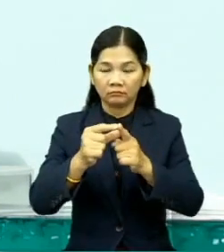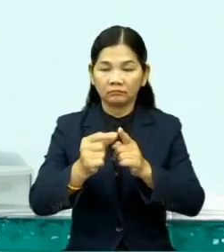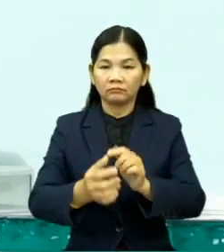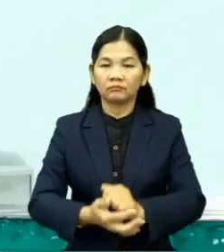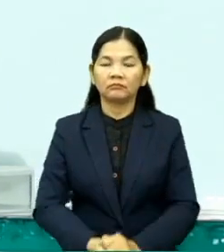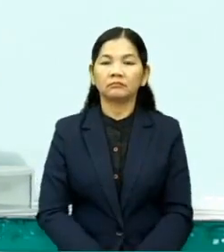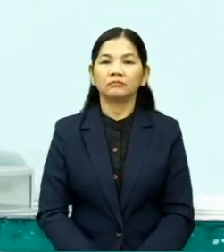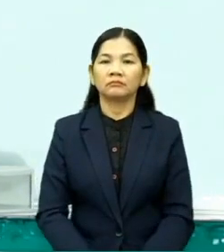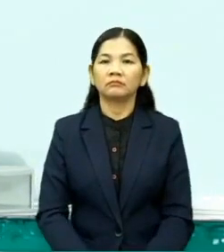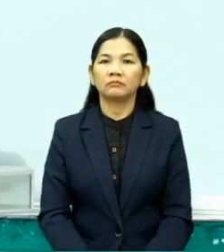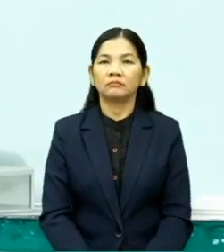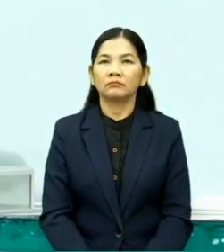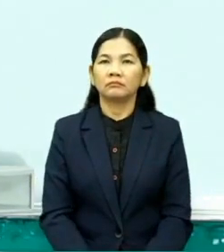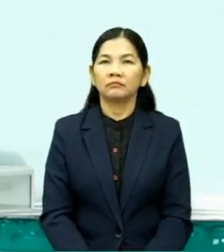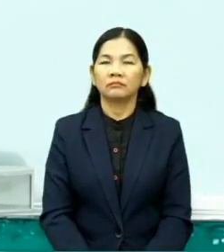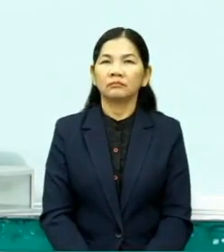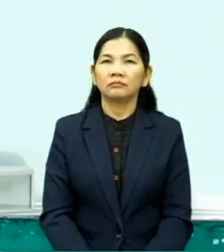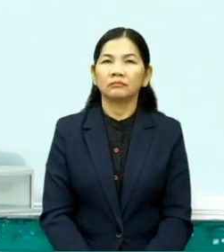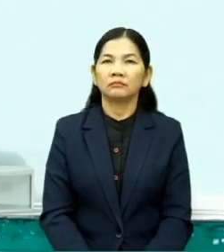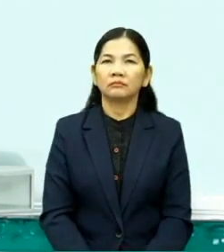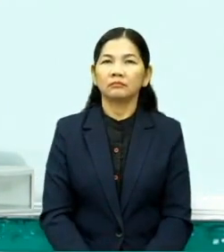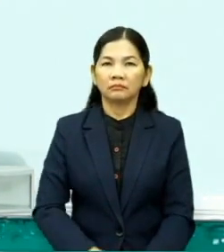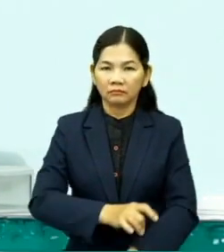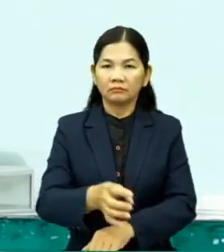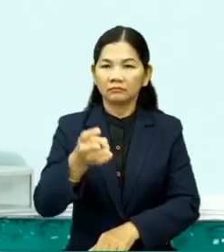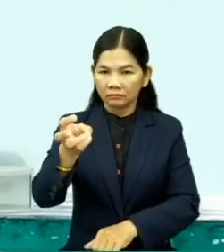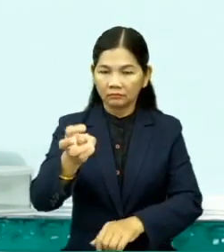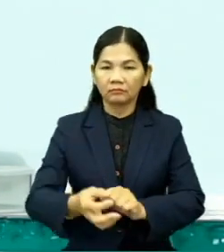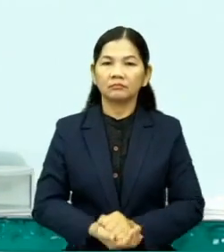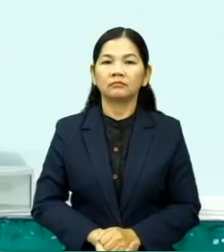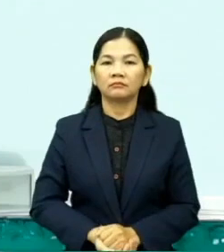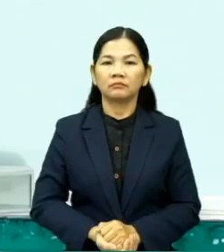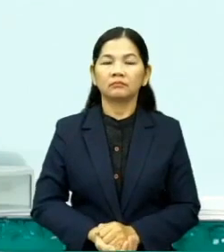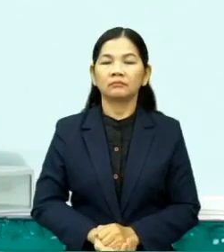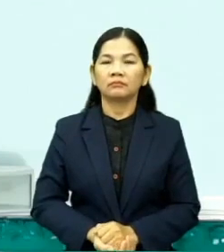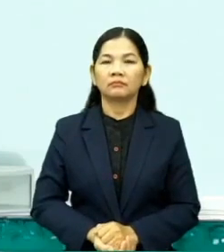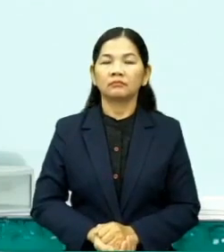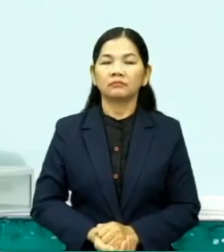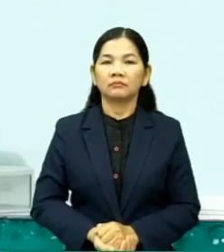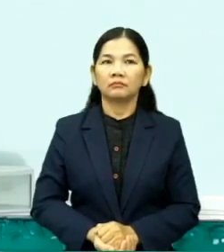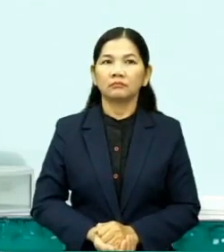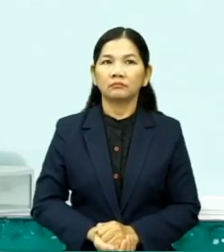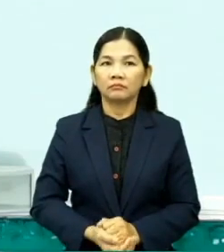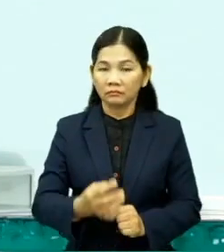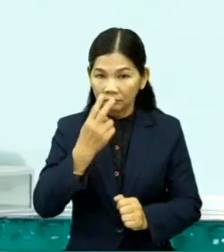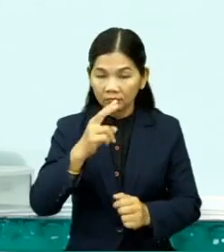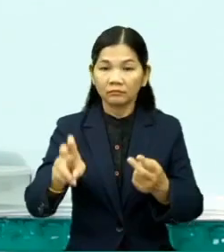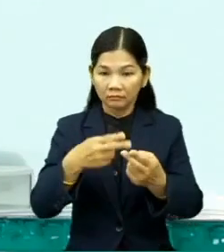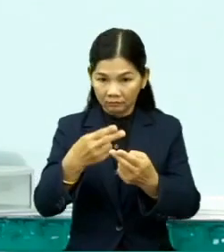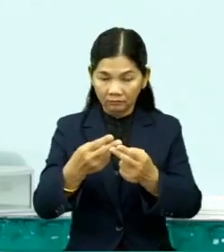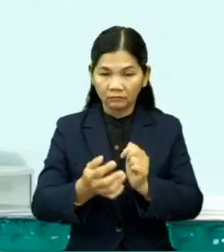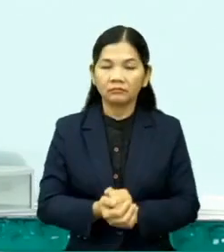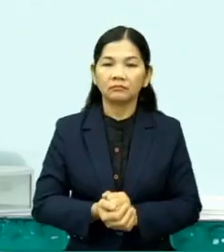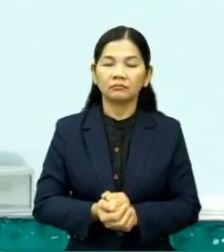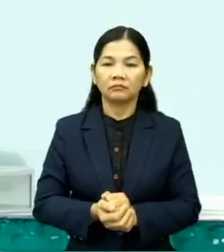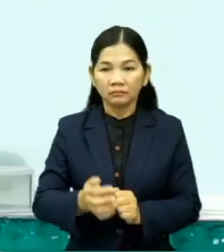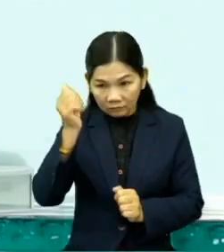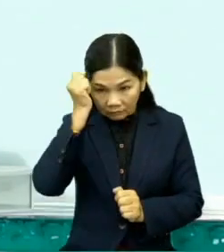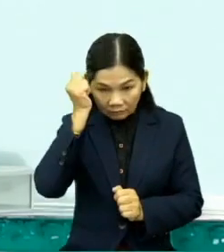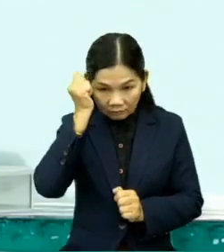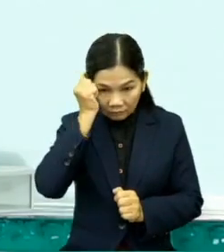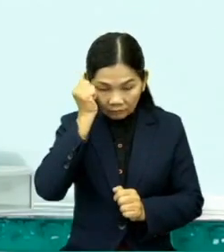ស់នេះណាកូនណាចាចឹងអ្នកគ្រូទុកពេលបន្តិចអញ្ចឹងកូនរកទៅរកចម្លើយណាកូនណាតើកូនចាំ